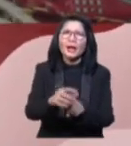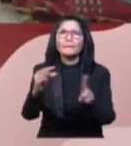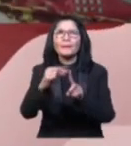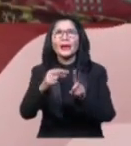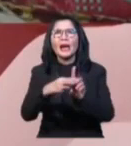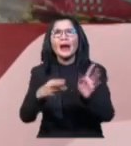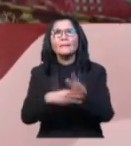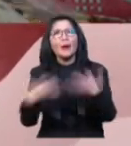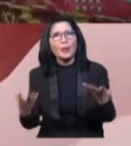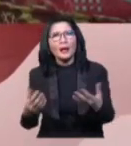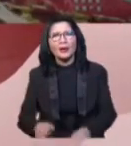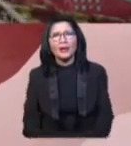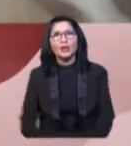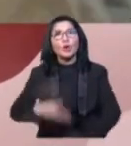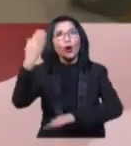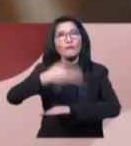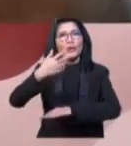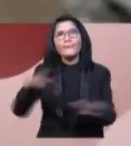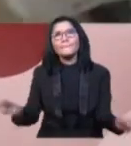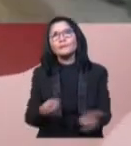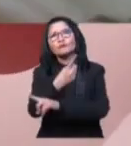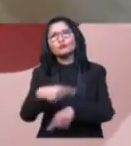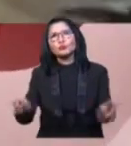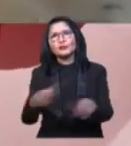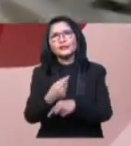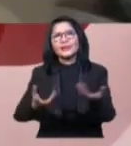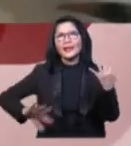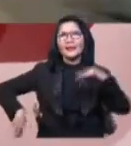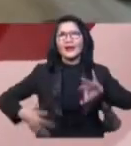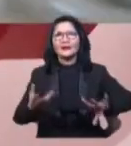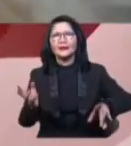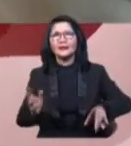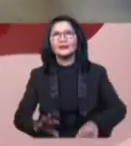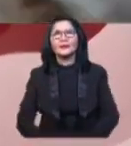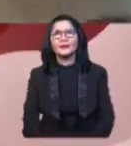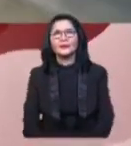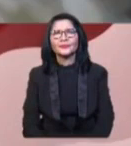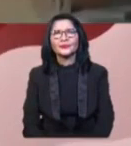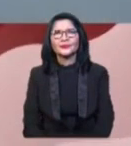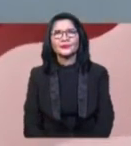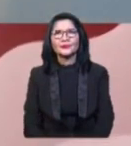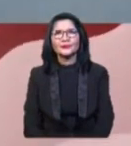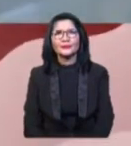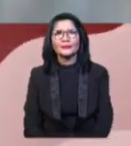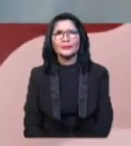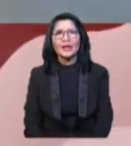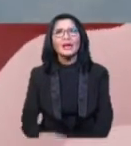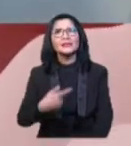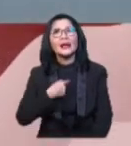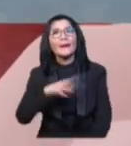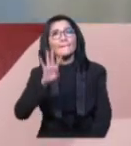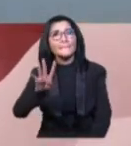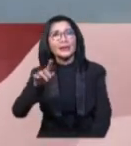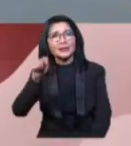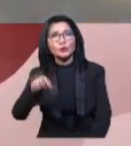PPKM, yaitu film, musik, teater, dan tari. Nah, kenapa aku highlight empat ini?